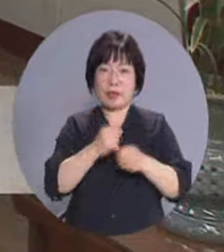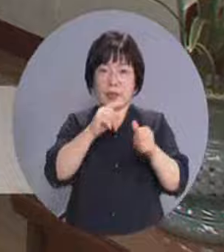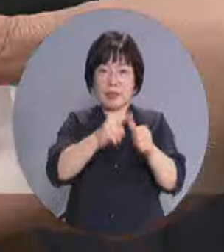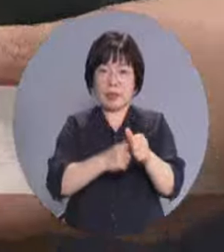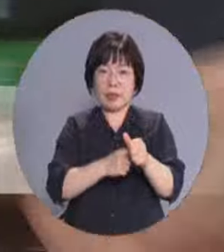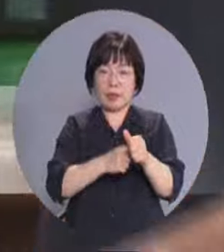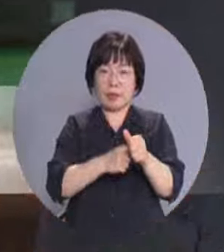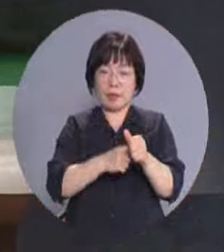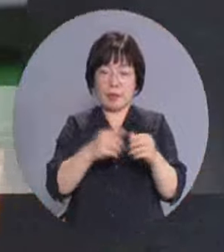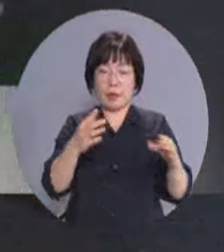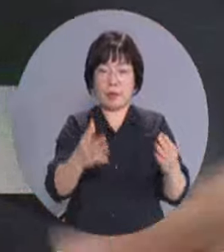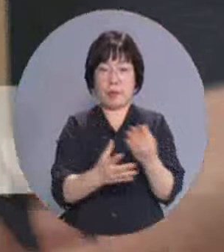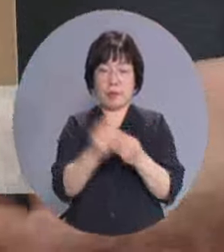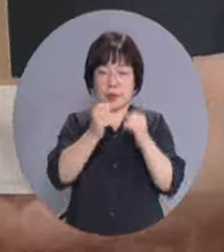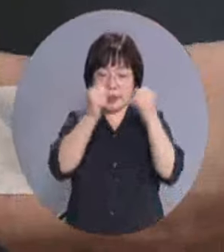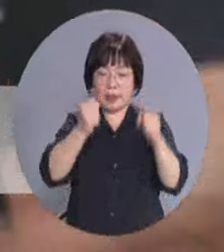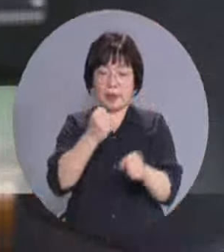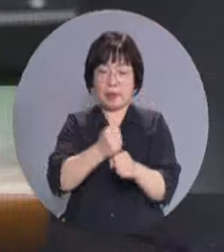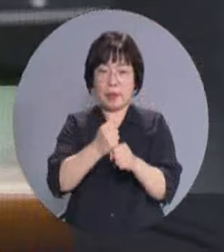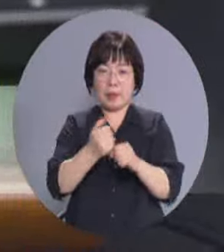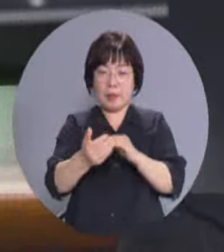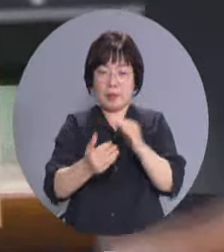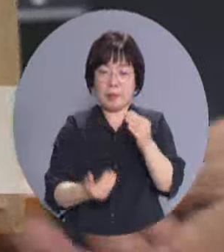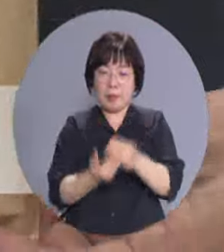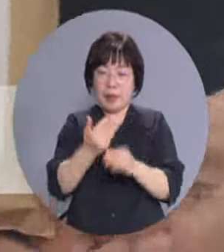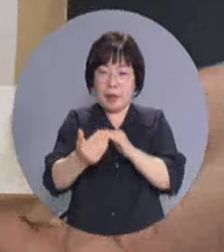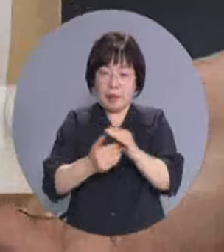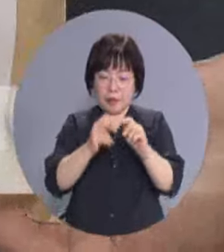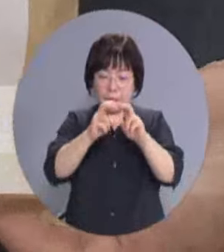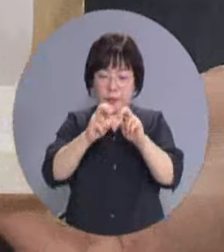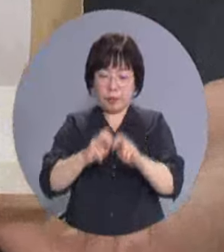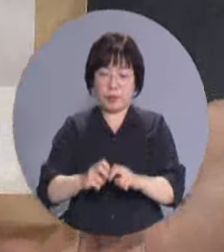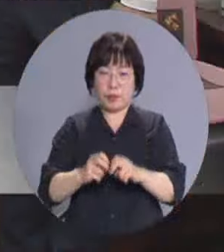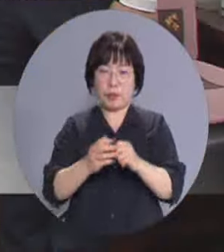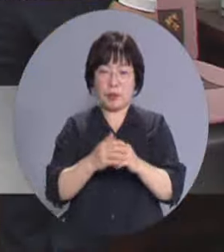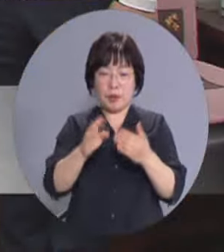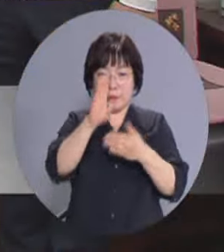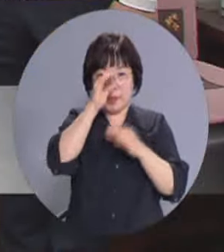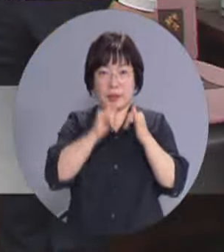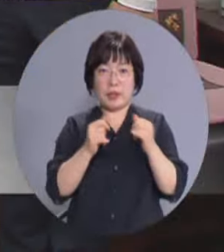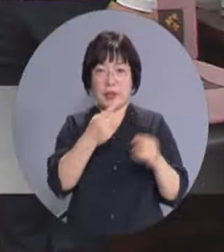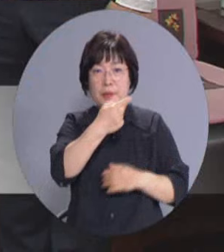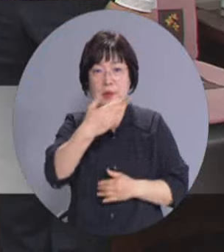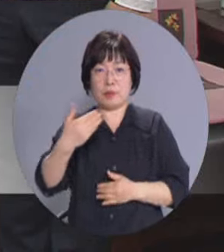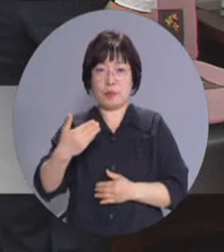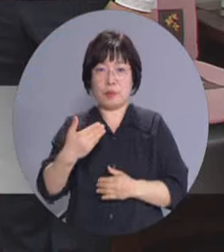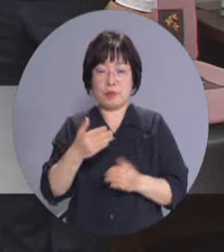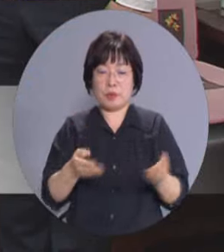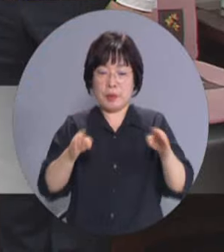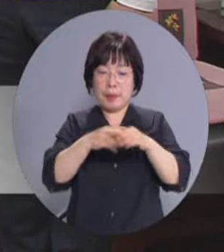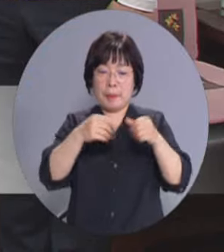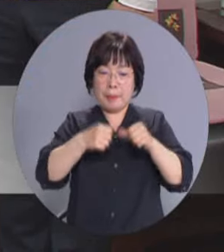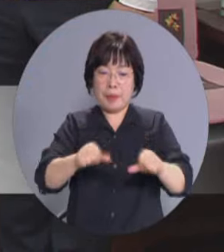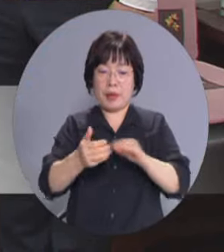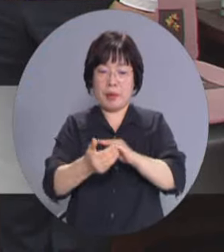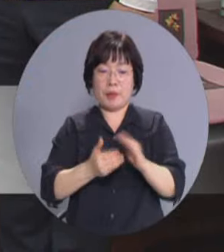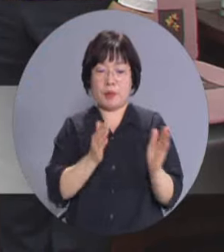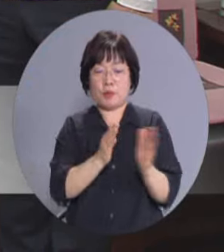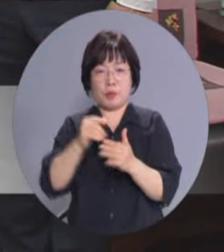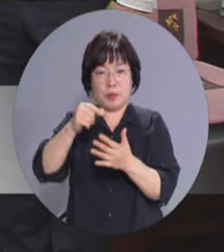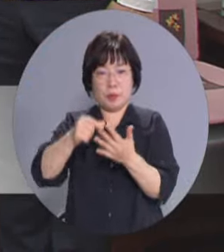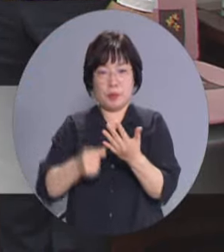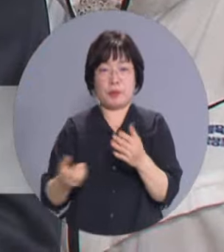통합플랫폼을 구축해 사고 요인을 사전에 분석하고 환자 화재 발생 시설물 파손 등에 대비한 매뉴얼